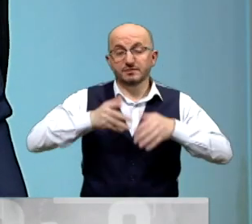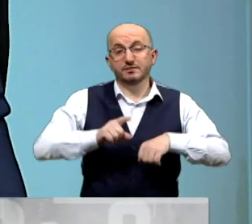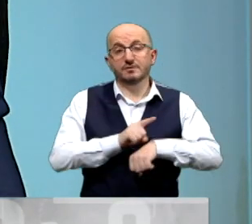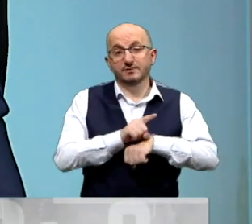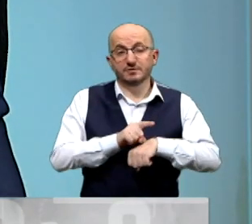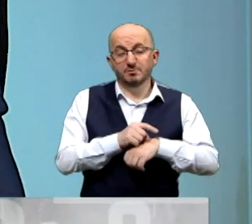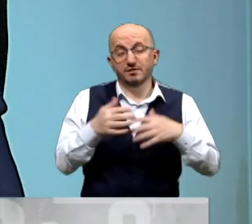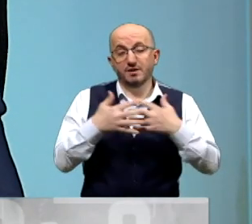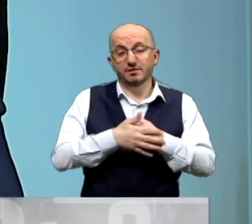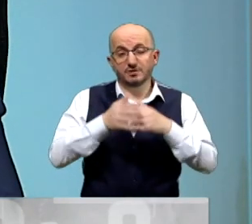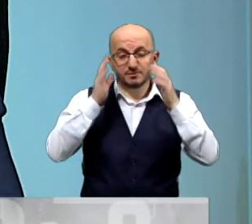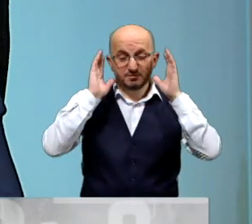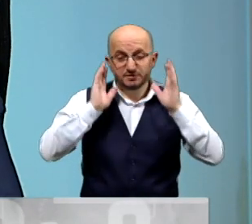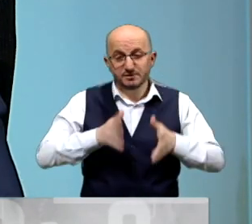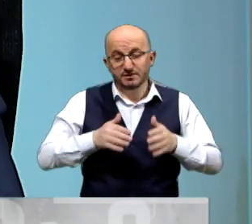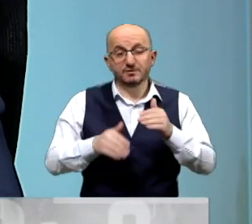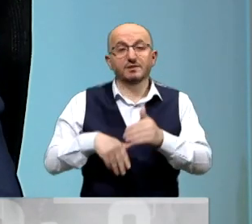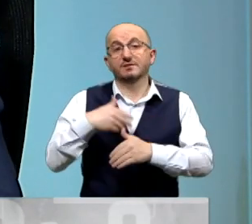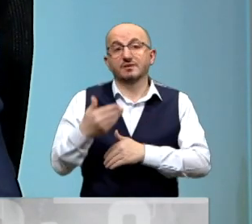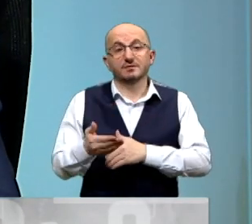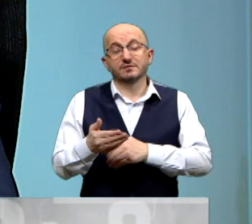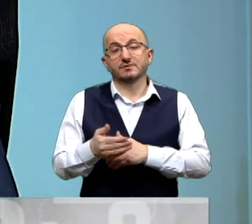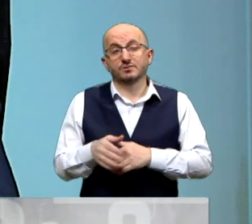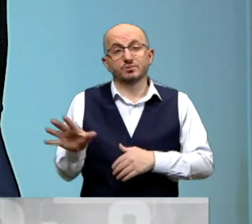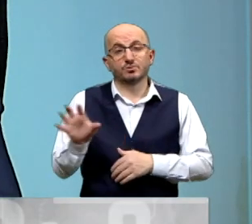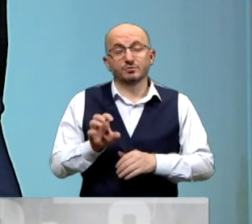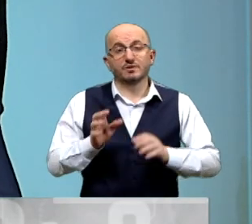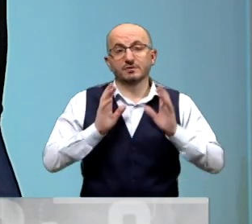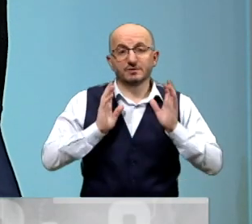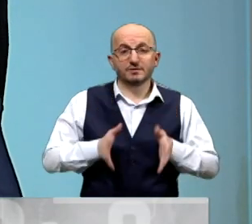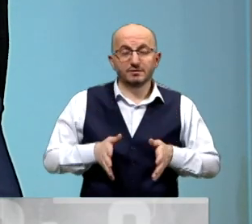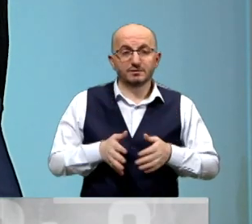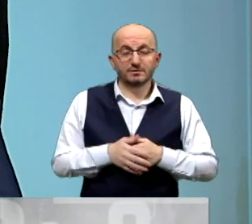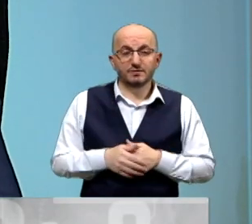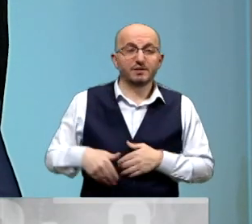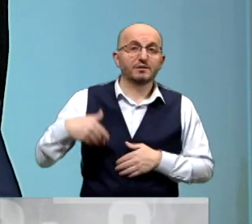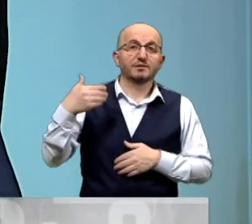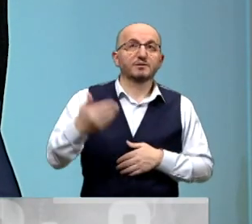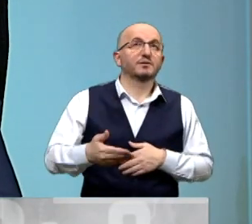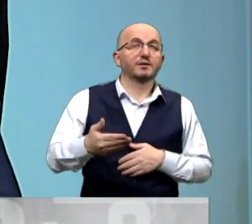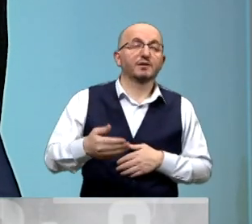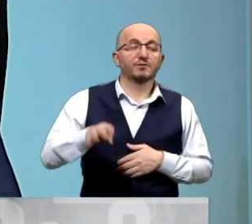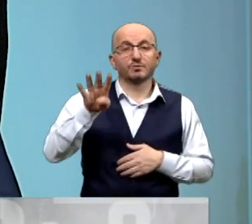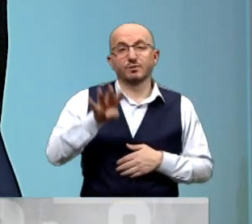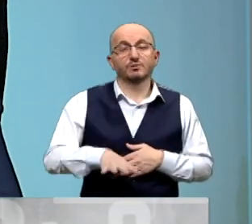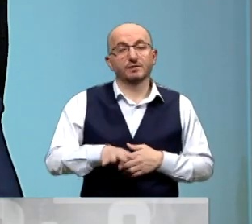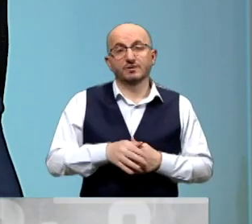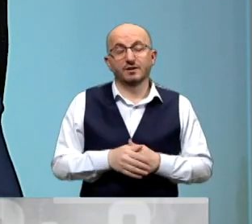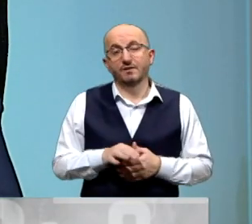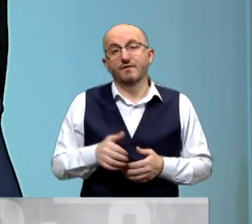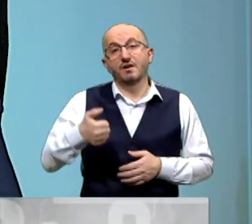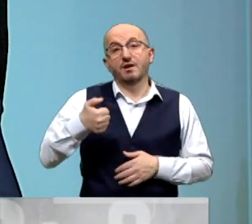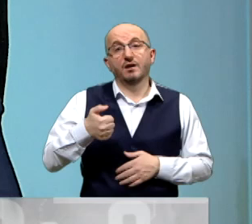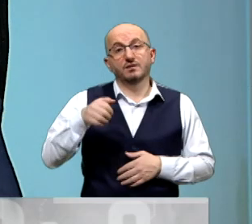diyelim Akşam namazını kıldı arkasından akşam namazını sünnetini kıldı Arkasından da ben 4 rekatta veya